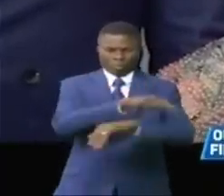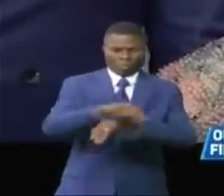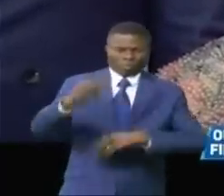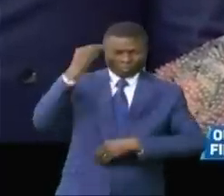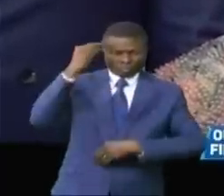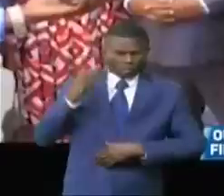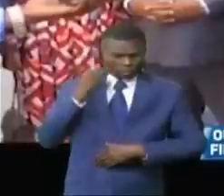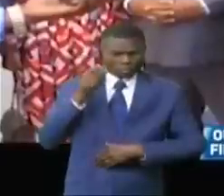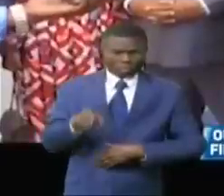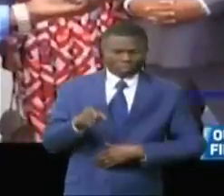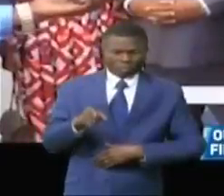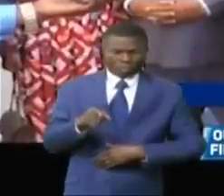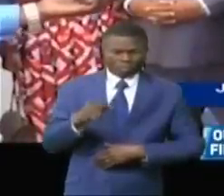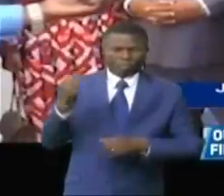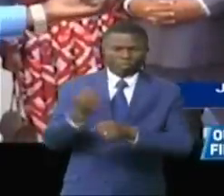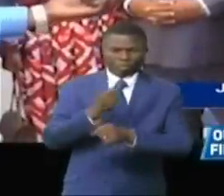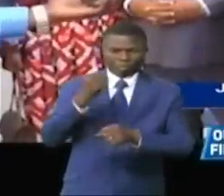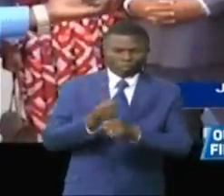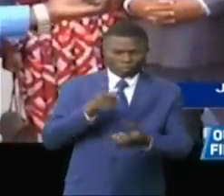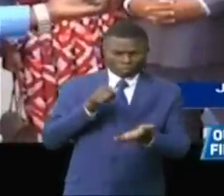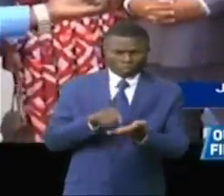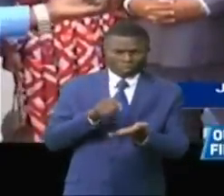sectoriels qui, eux, vont